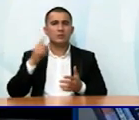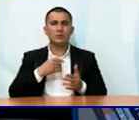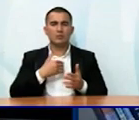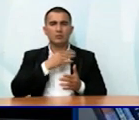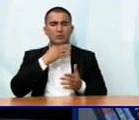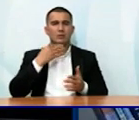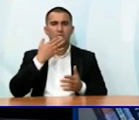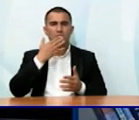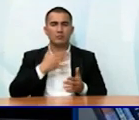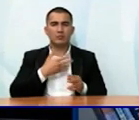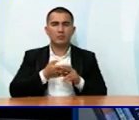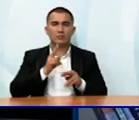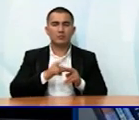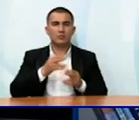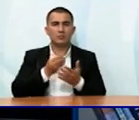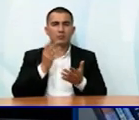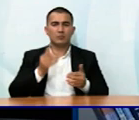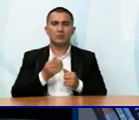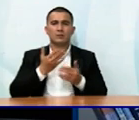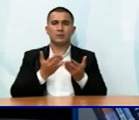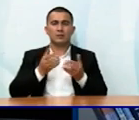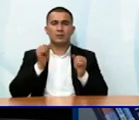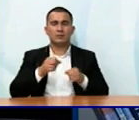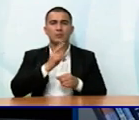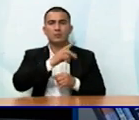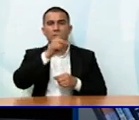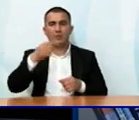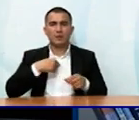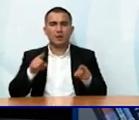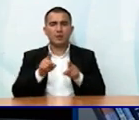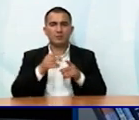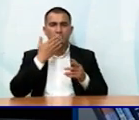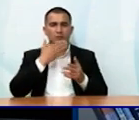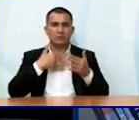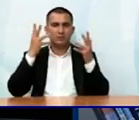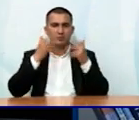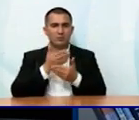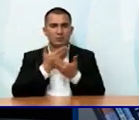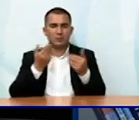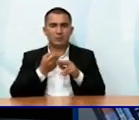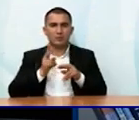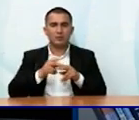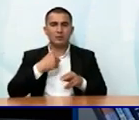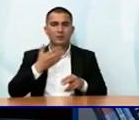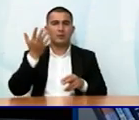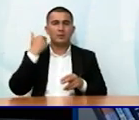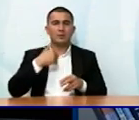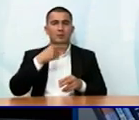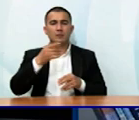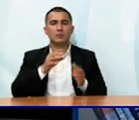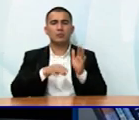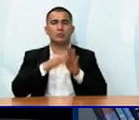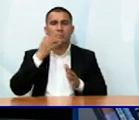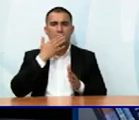ko'p sevarman, ey umra aziz. Har neniki sevmak ondan ortiq bo'lmas. Ondan seni ko'p sevarman,